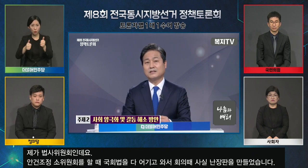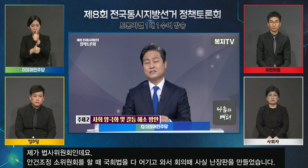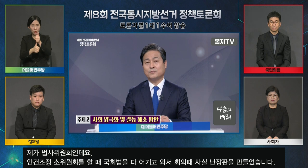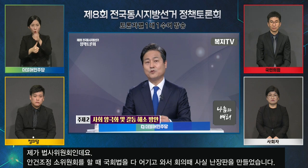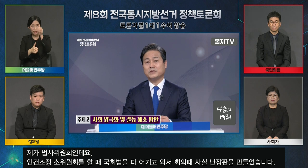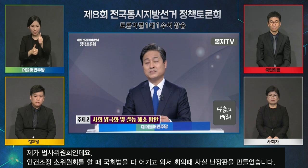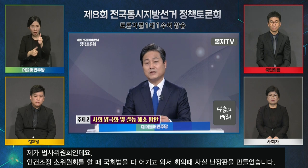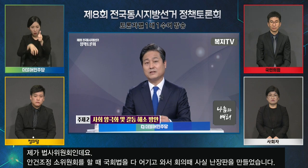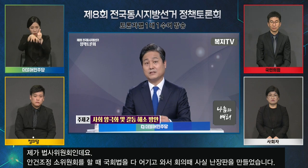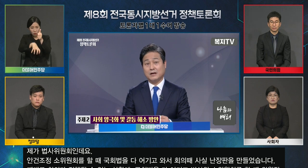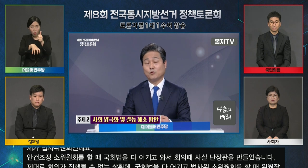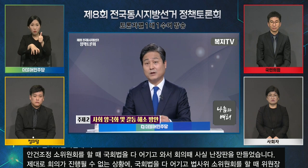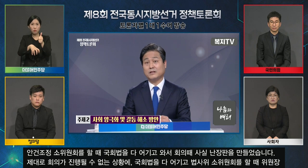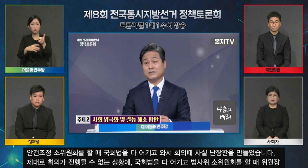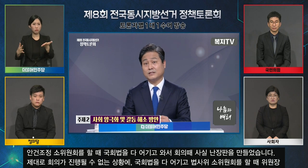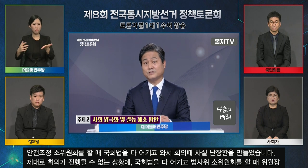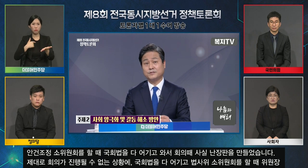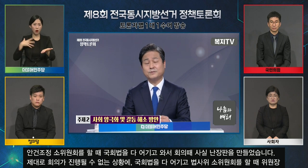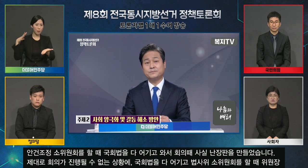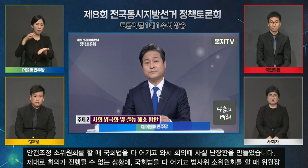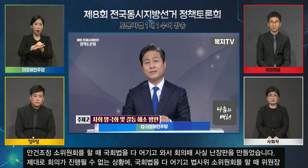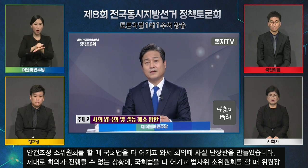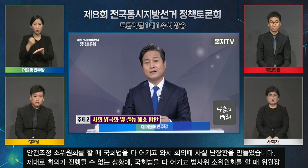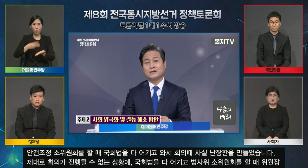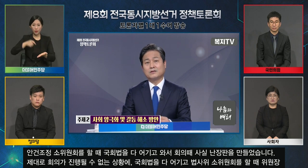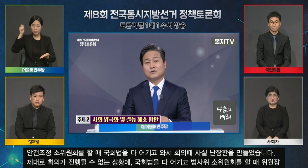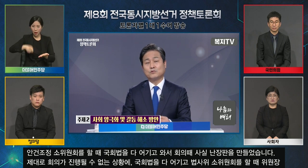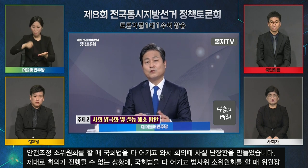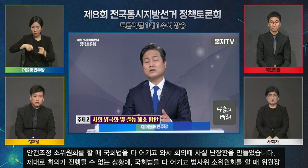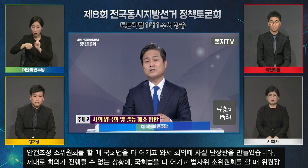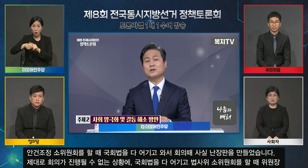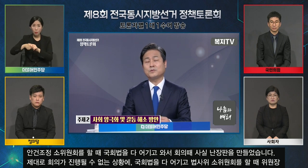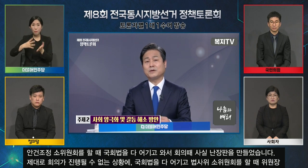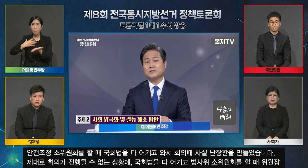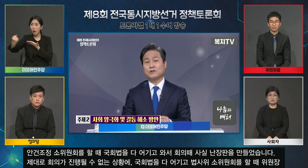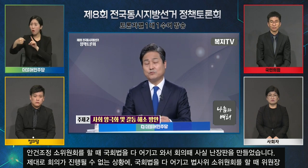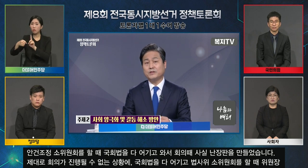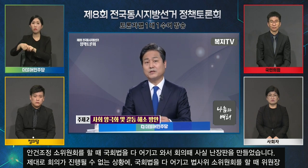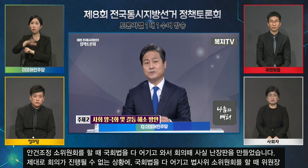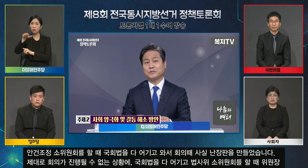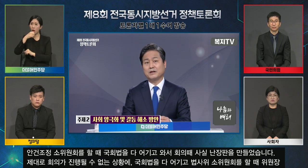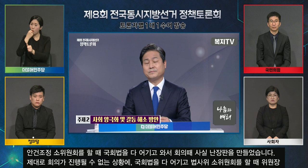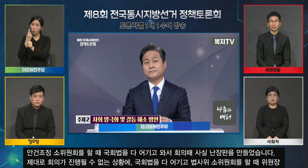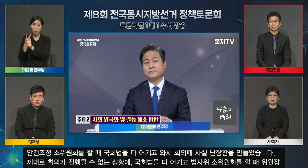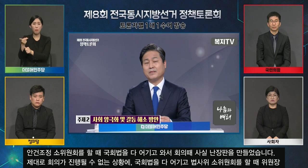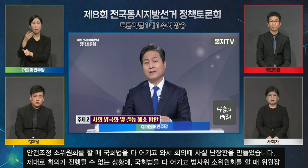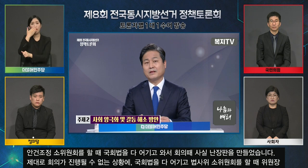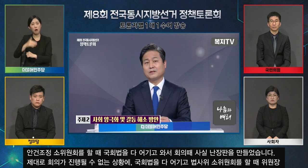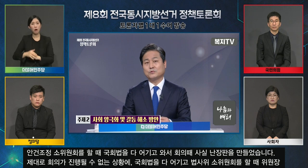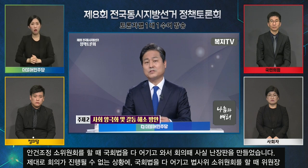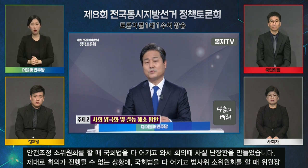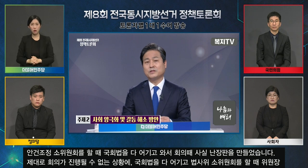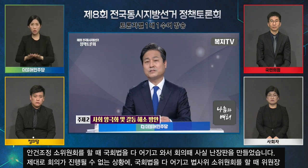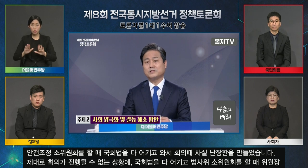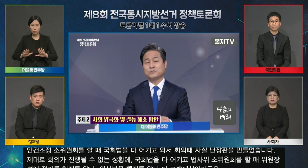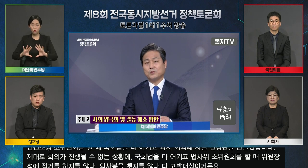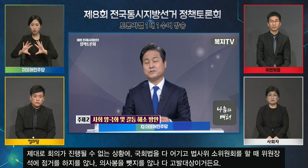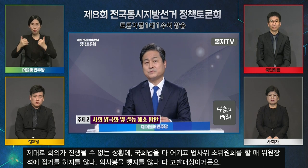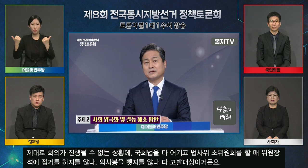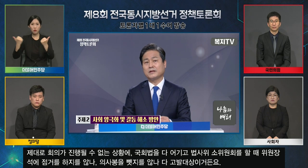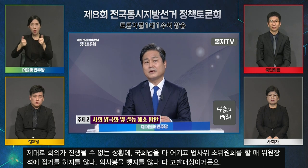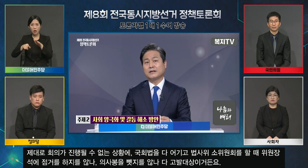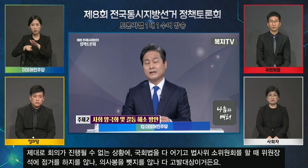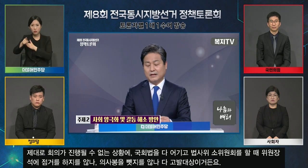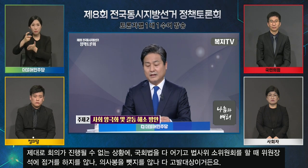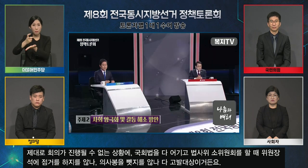의사범을 뺏지 않는가 다 고발 대상이거든요. 국회의 선진화법을 만든 게 국민의힘입니다. 도대체 왜 이러시는지